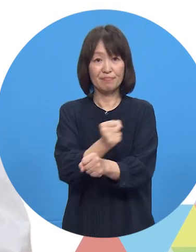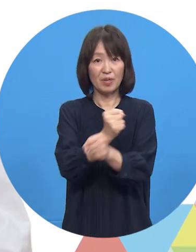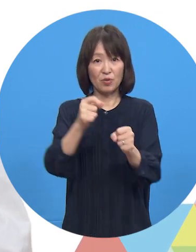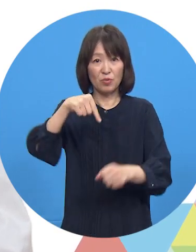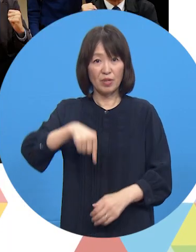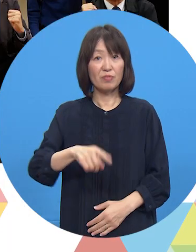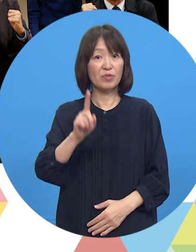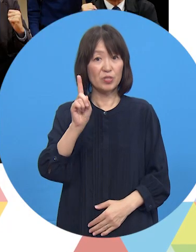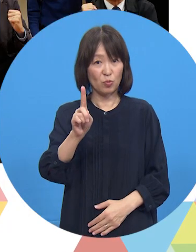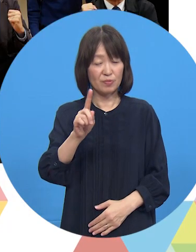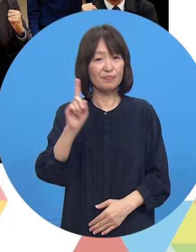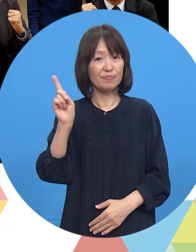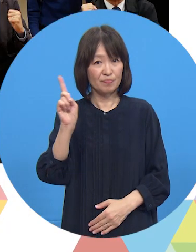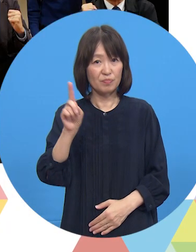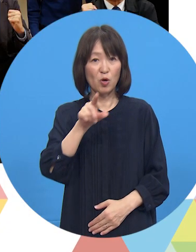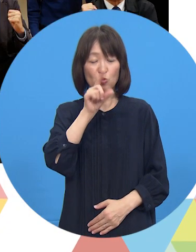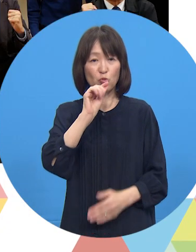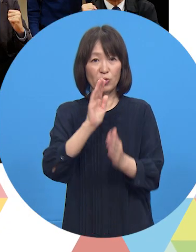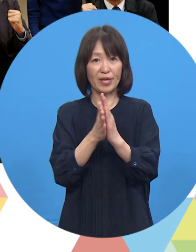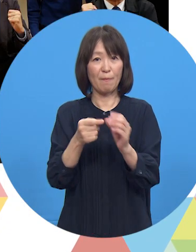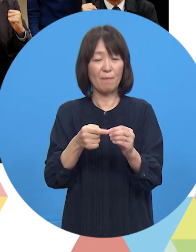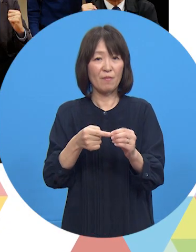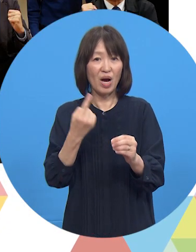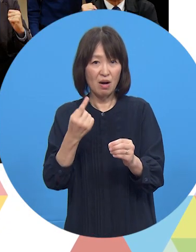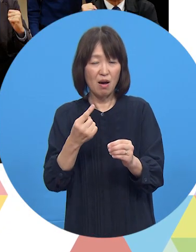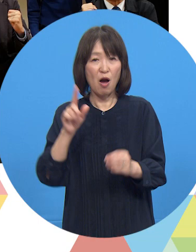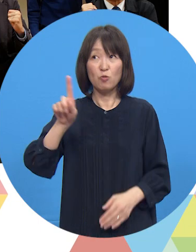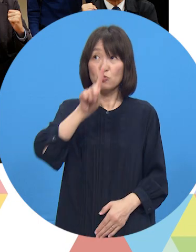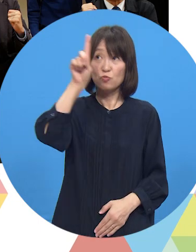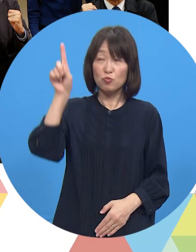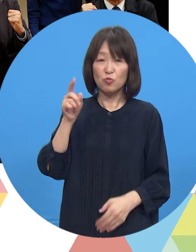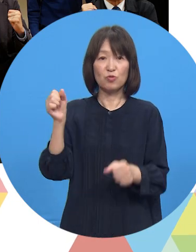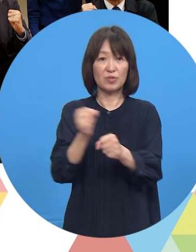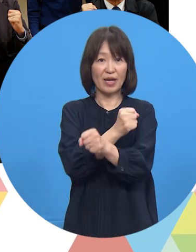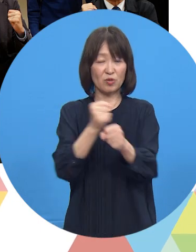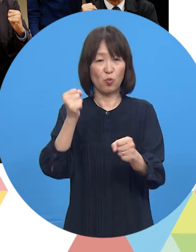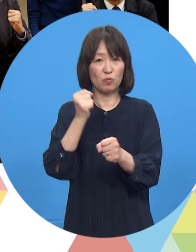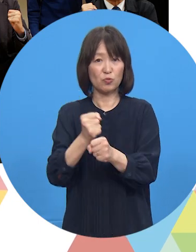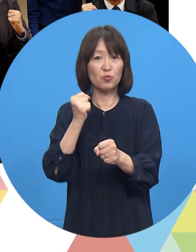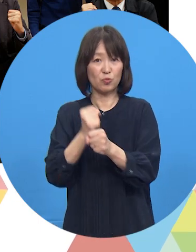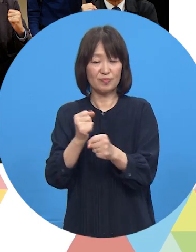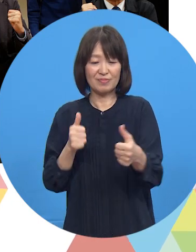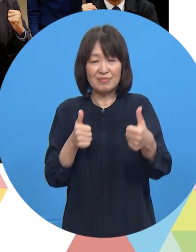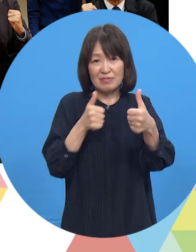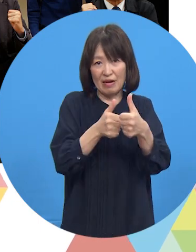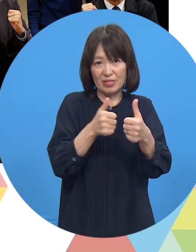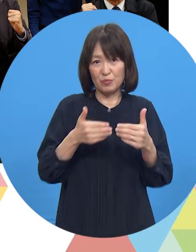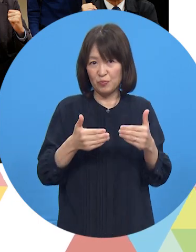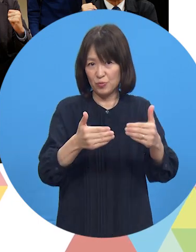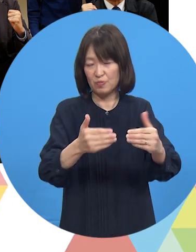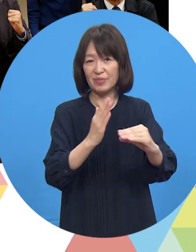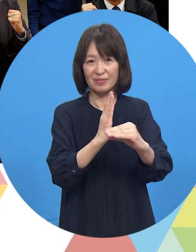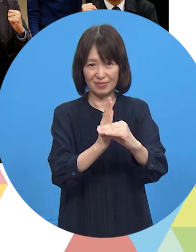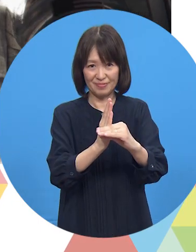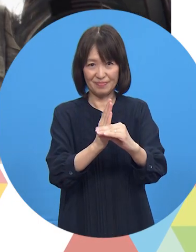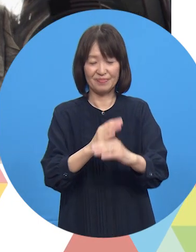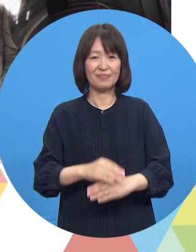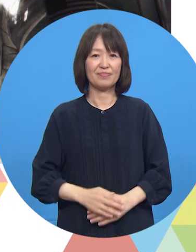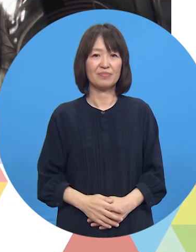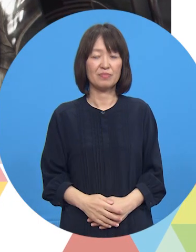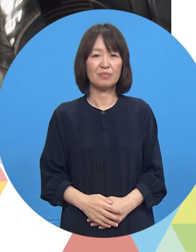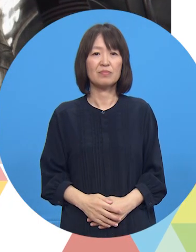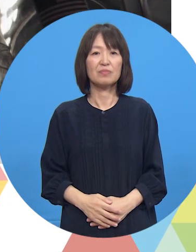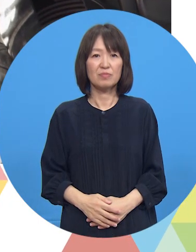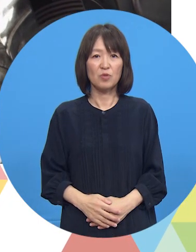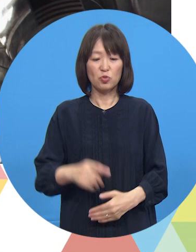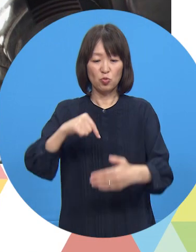して、鳥取県から宇宙産業を創出するというチャレンジを進めています。